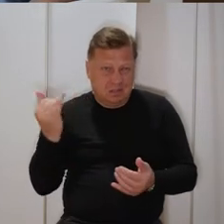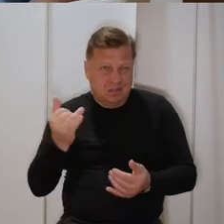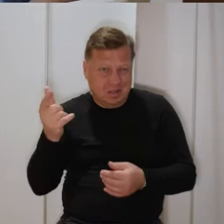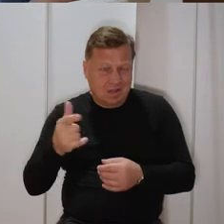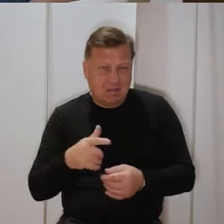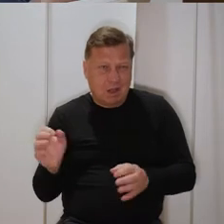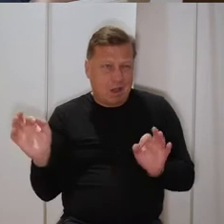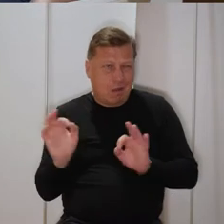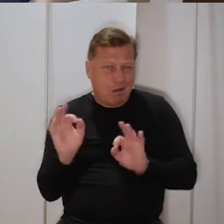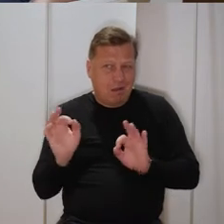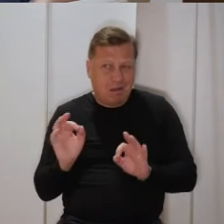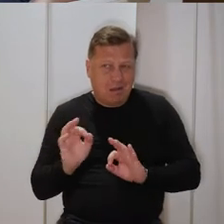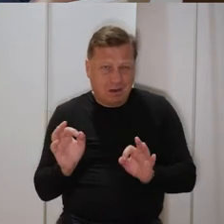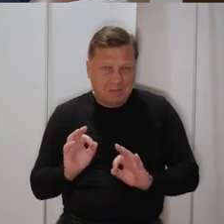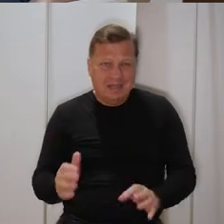absolutnie paskudne.